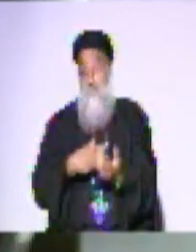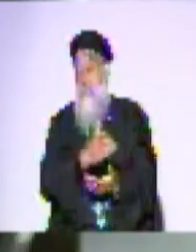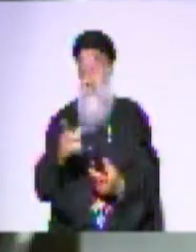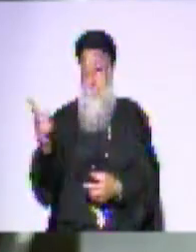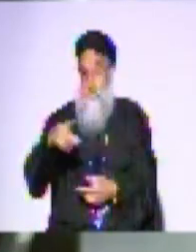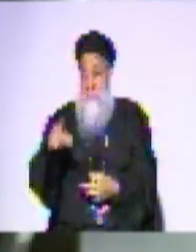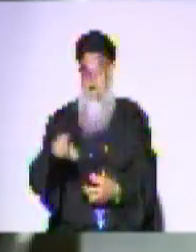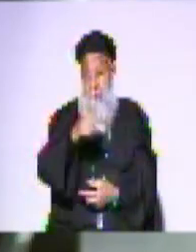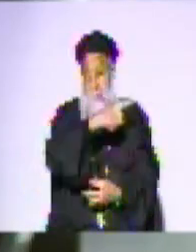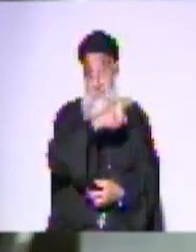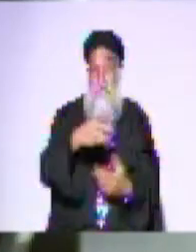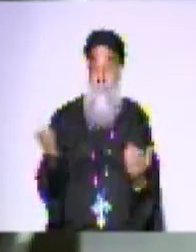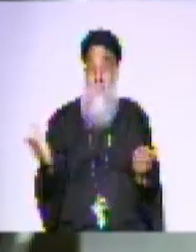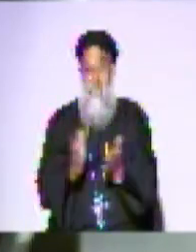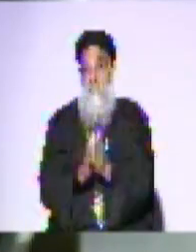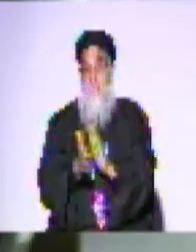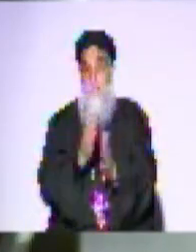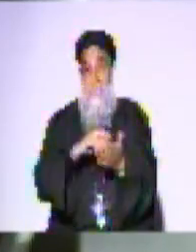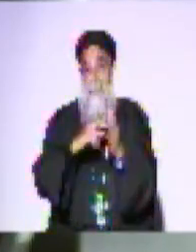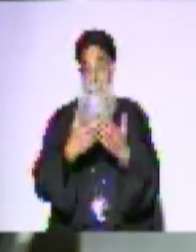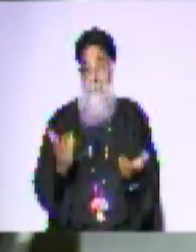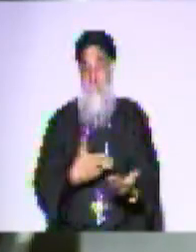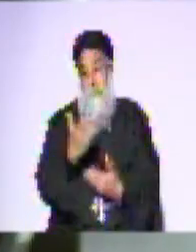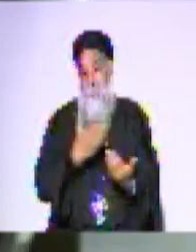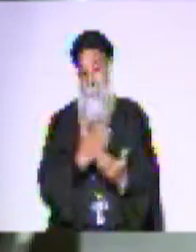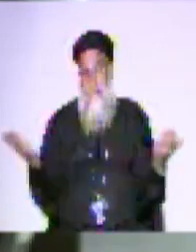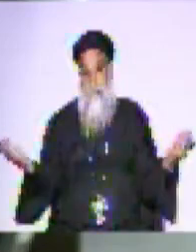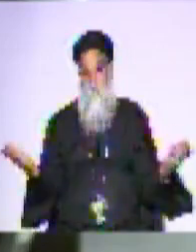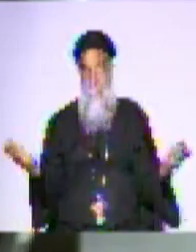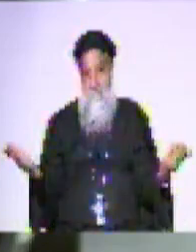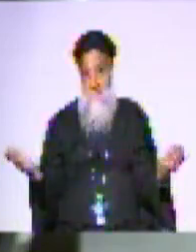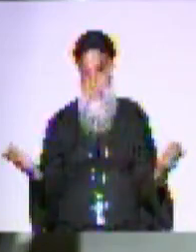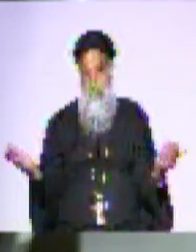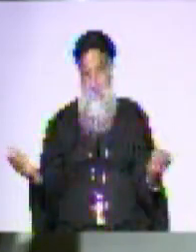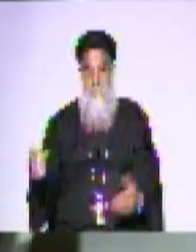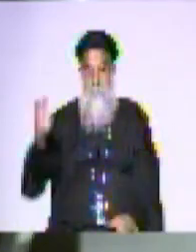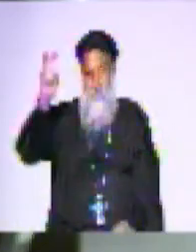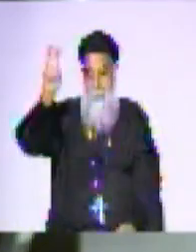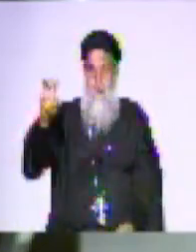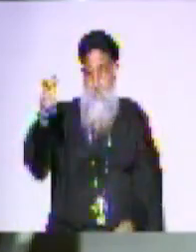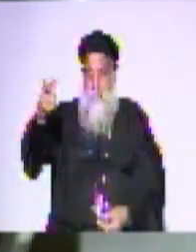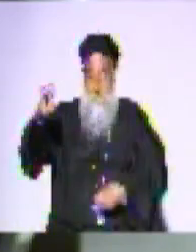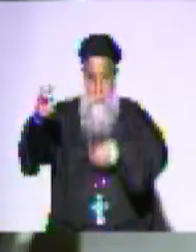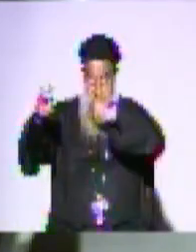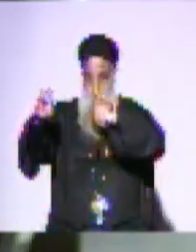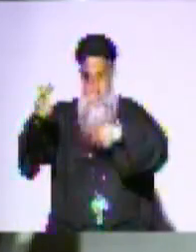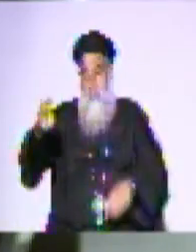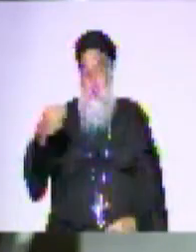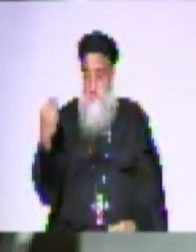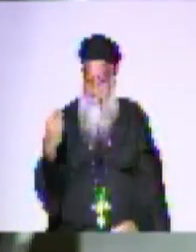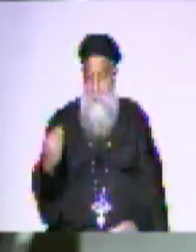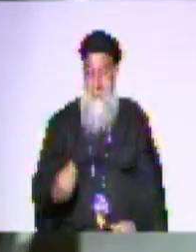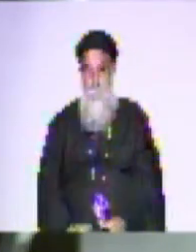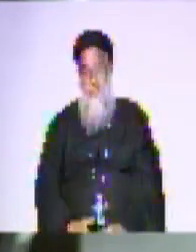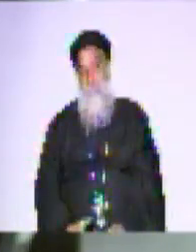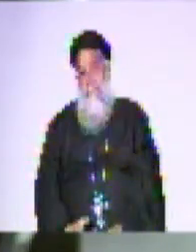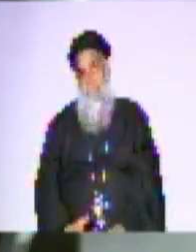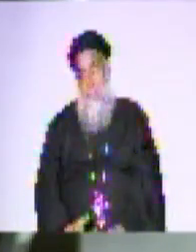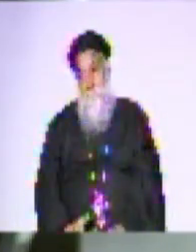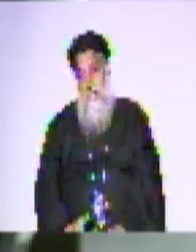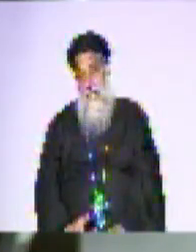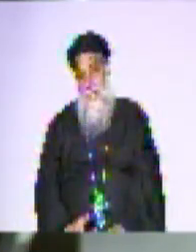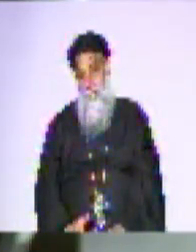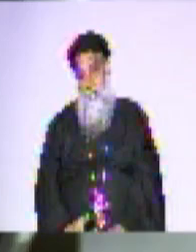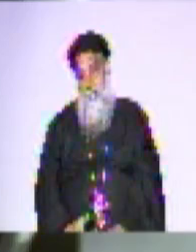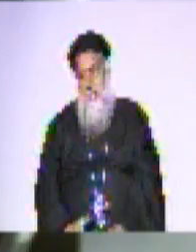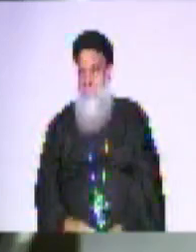مش مستحق للتناول، بيمنعه من التناول، ده بيحميه من اللي هيجراله. لأنه